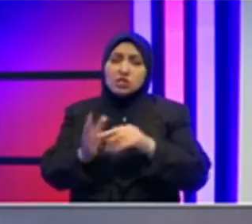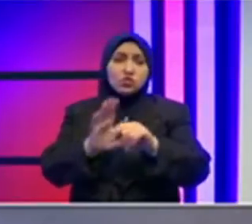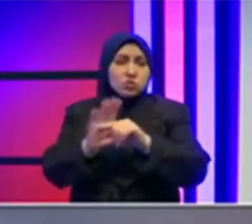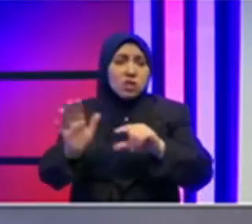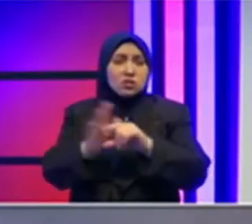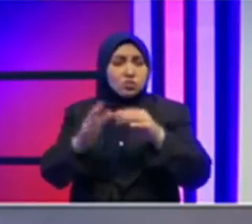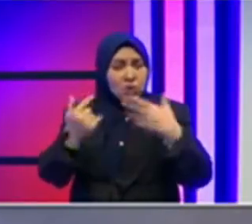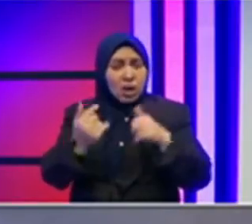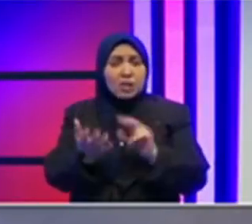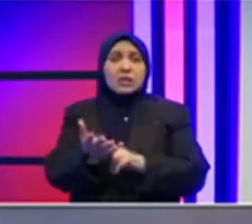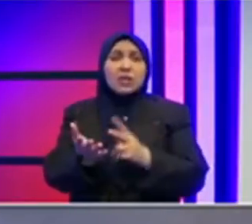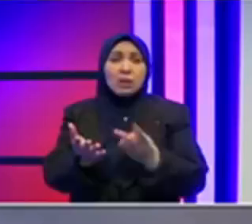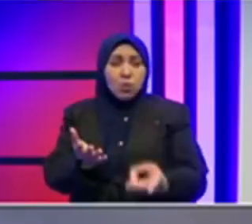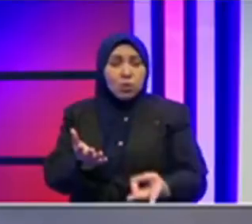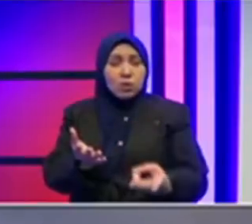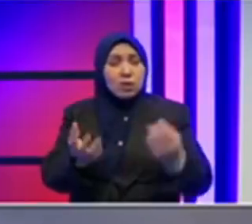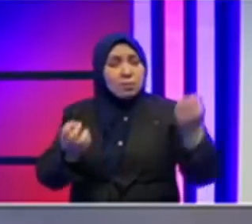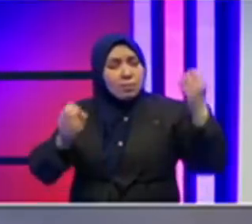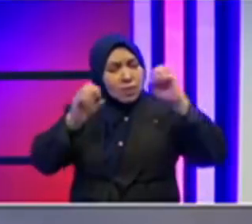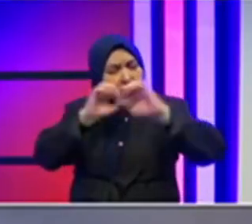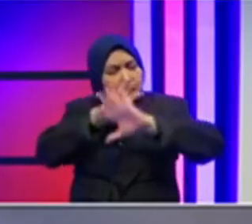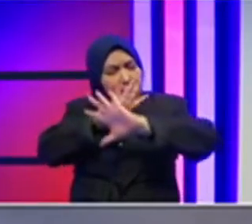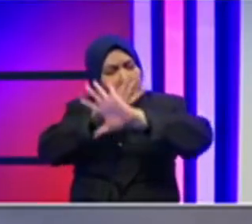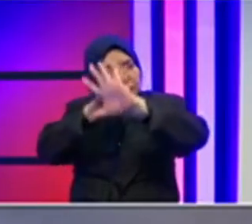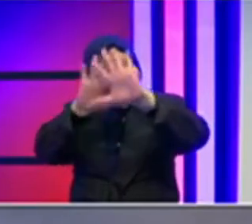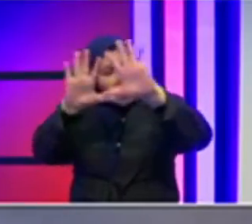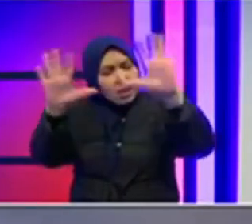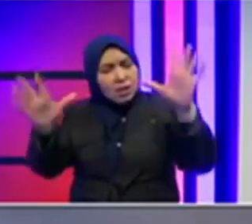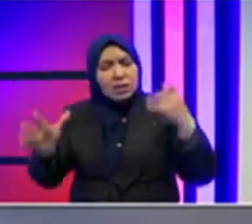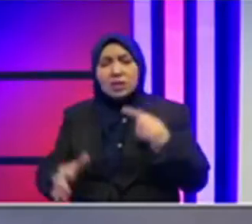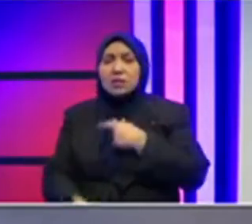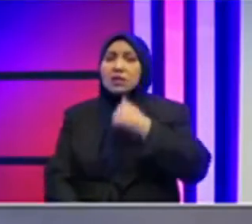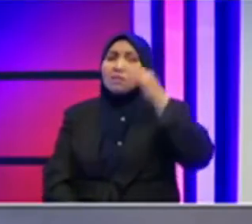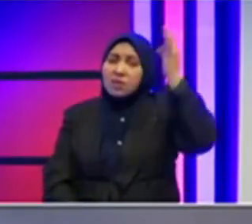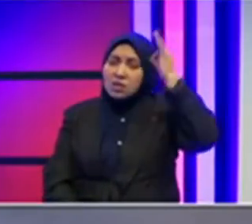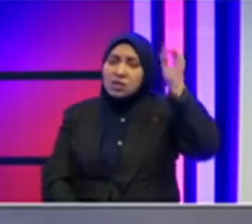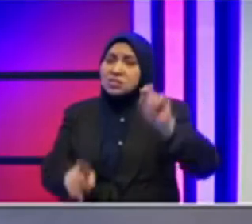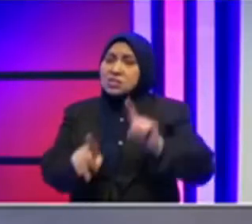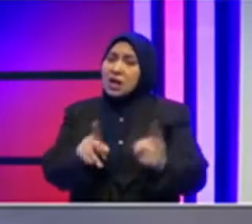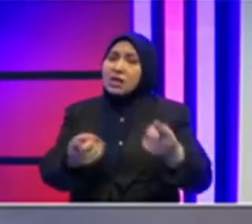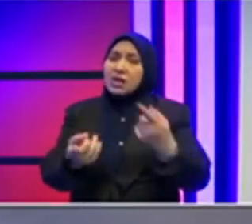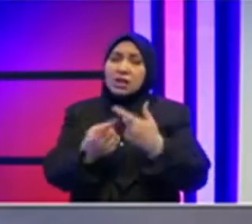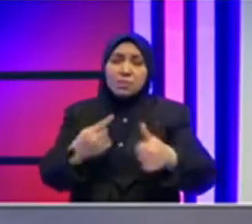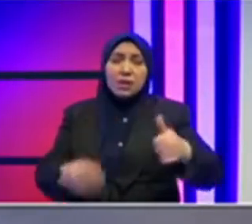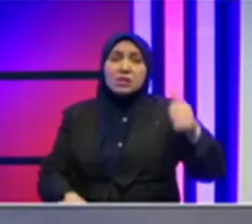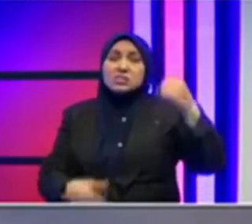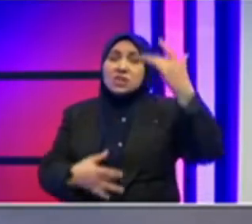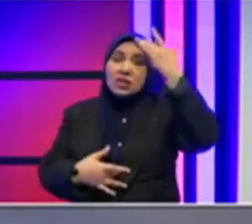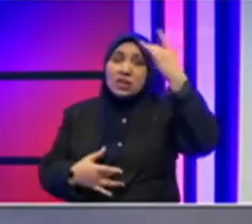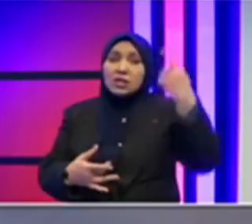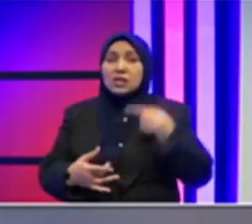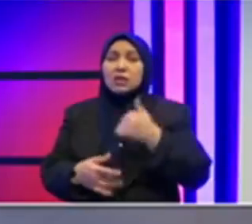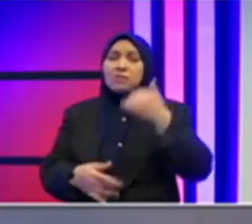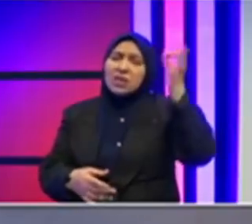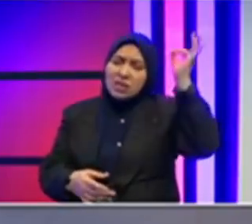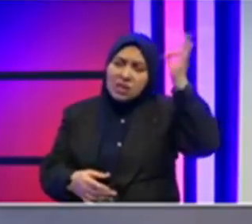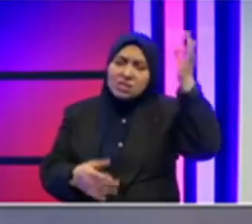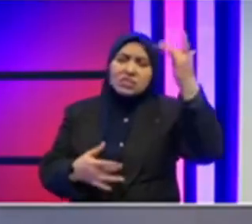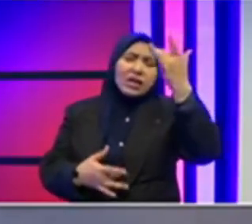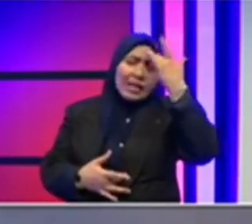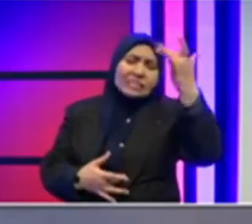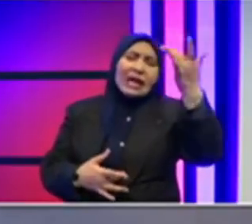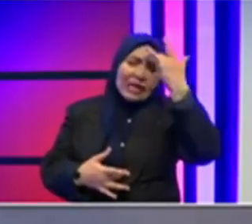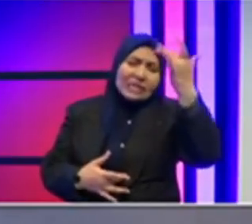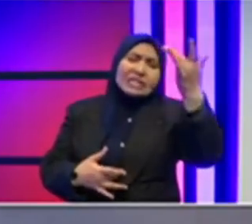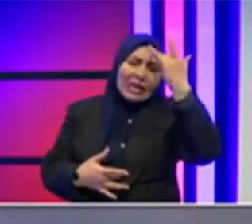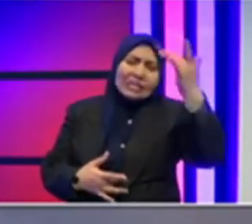telah ditadabur, ia menerangi. Ya, kita fikir benda selain daripada sakit kita. Allah. Kalau tidak fikir asyik sakit, sakit, sakit, itu jelah